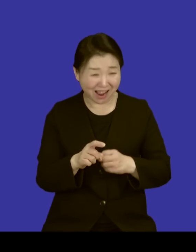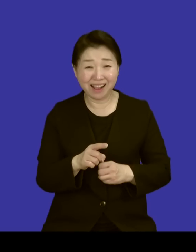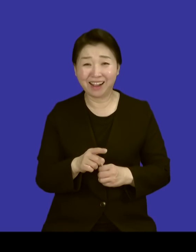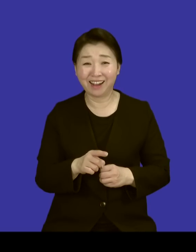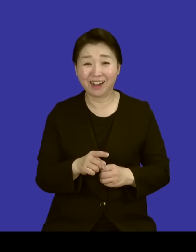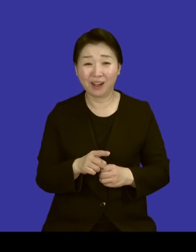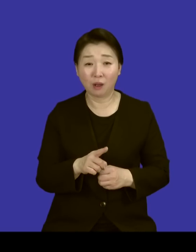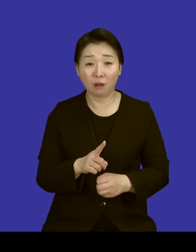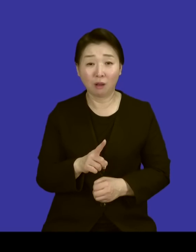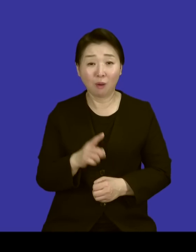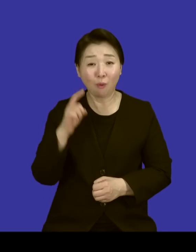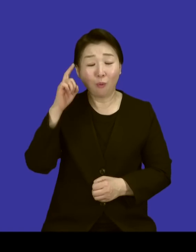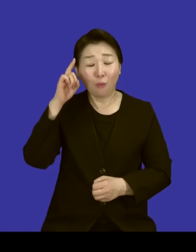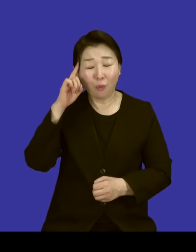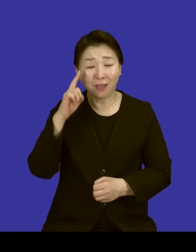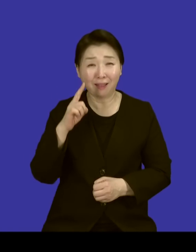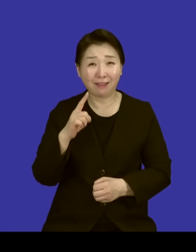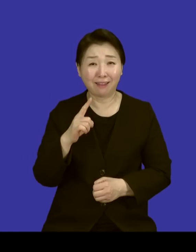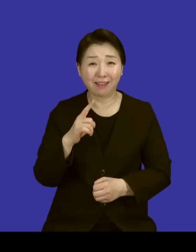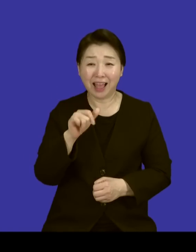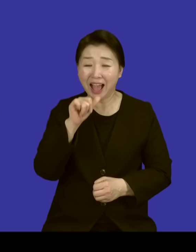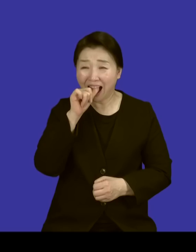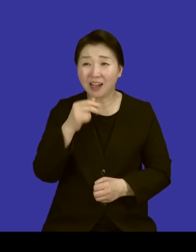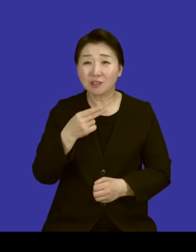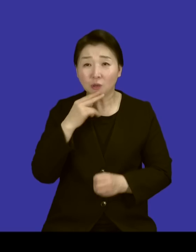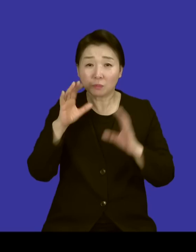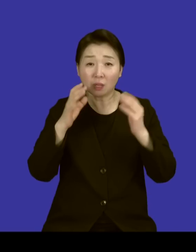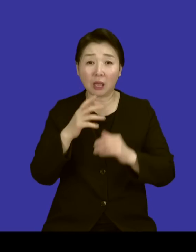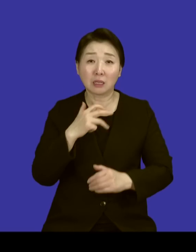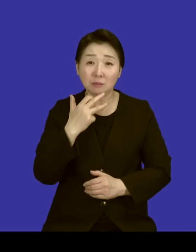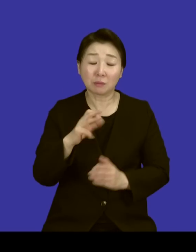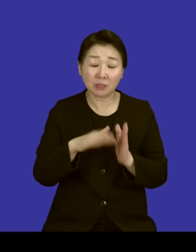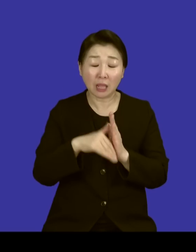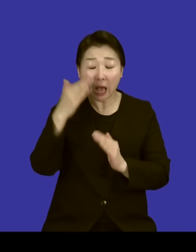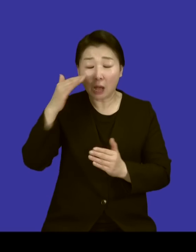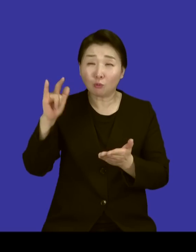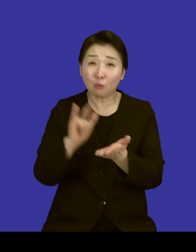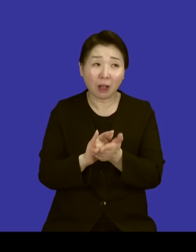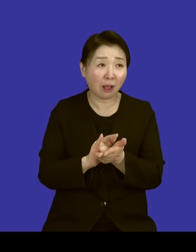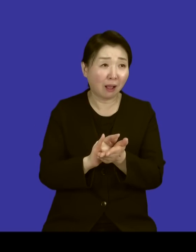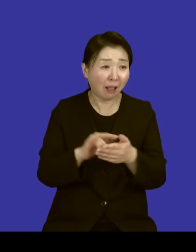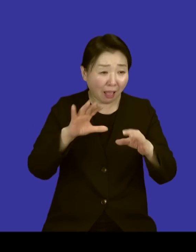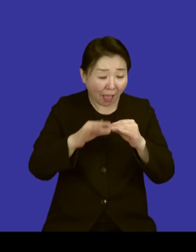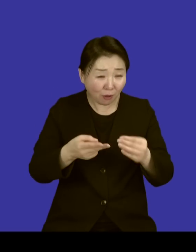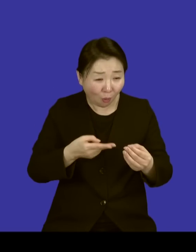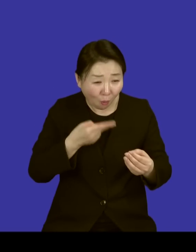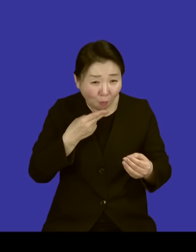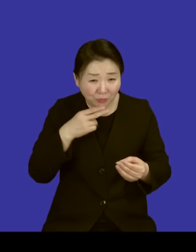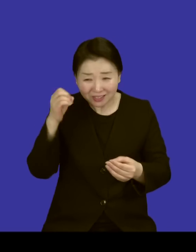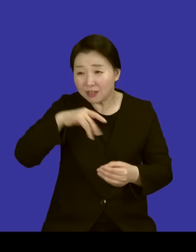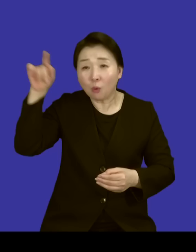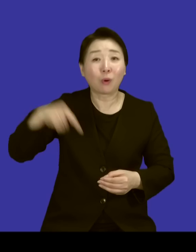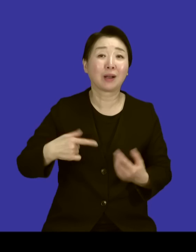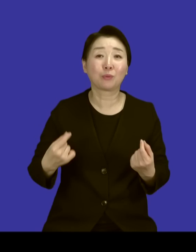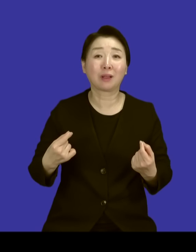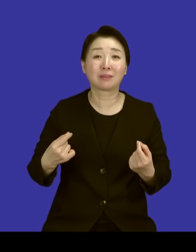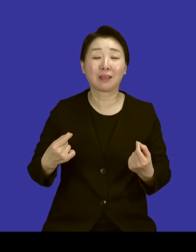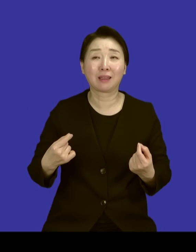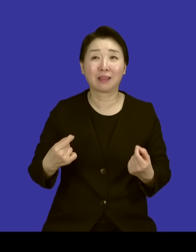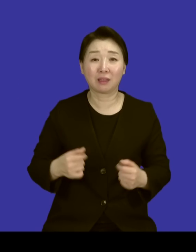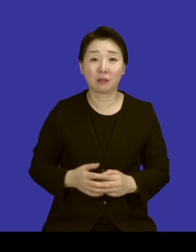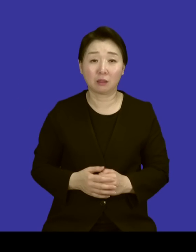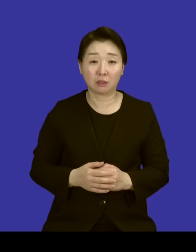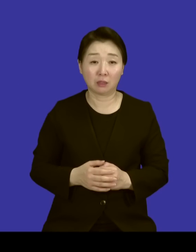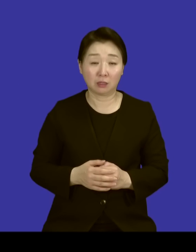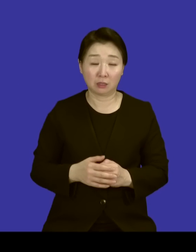13, 14세가 그냥 무작정 한국 갈 때 그냥 아무 대책 없이 오는 거 비슷하죠. 네. 정말 아무 생각이 없었던 어. 거예요. 그리고 가게를